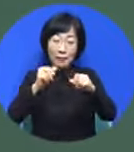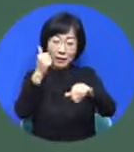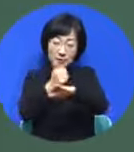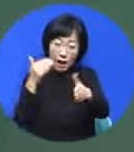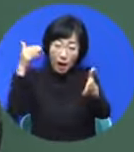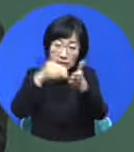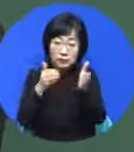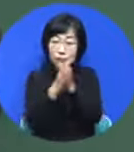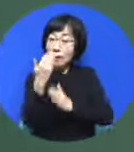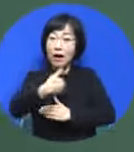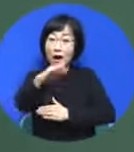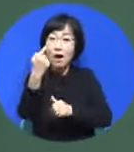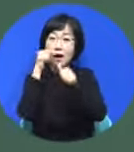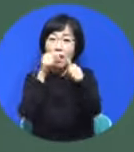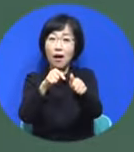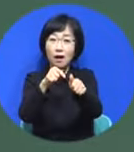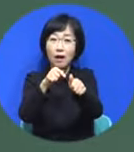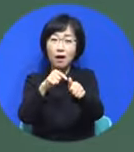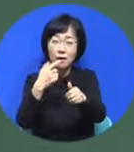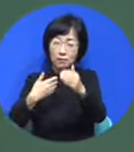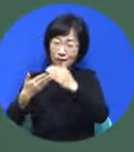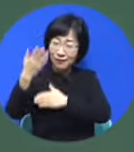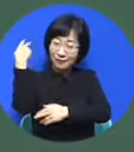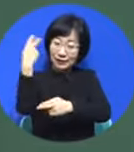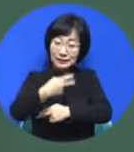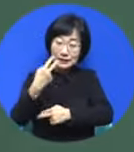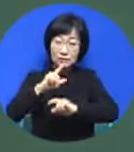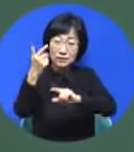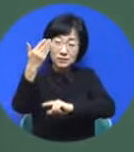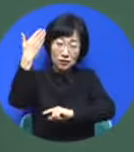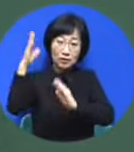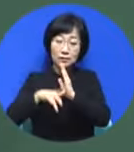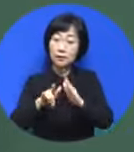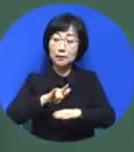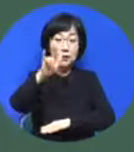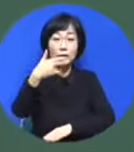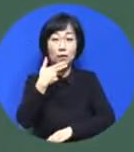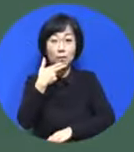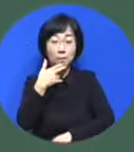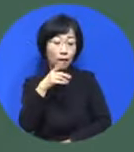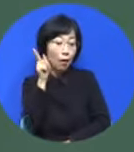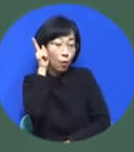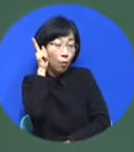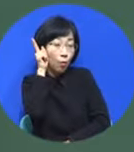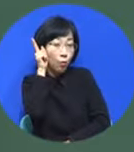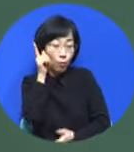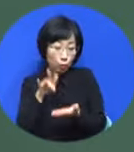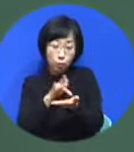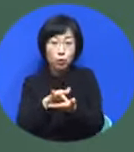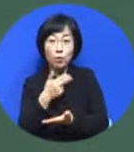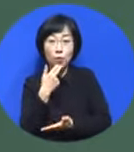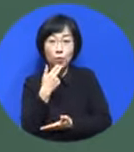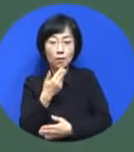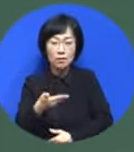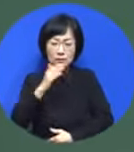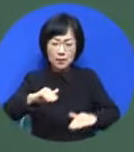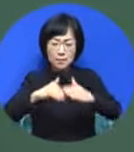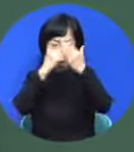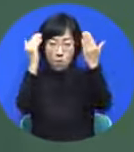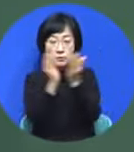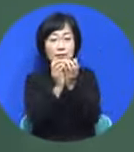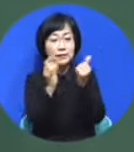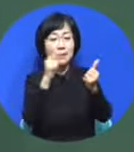time, but he says, go to the ends of the earth. 비행기도 없었잖아요. They did not have airplanes. 응? 휴대폰도 없는데 만민에게로 가라. They had no cell phones back then,